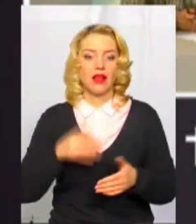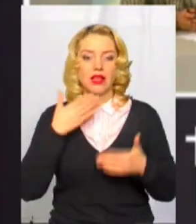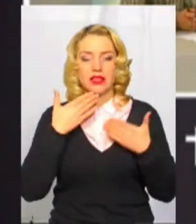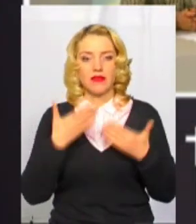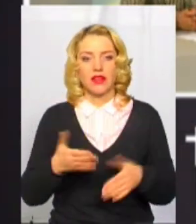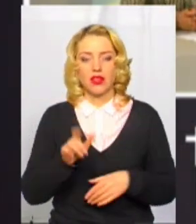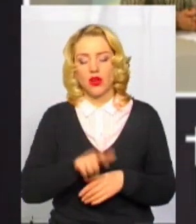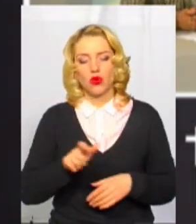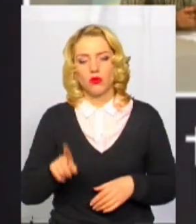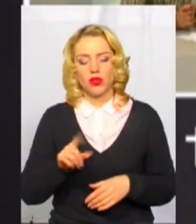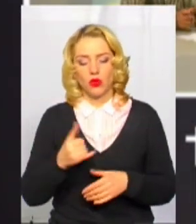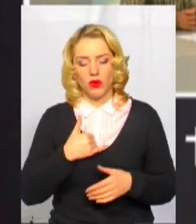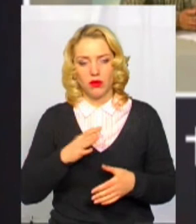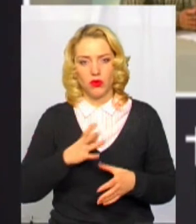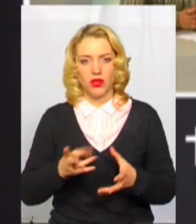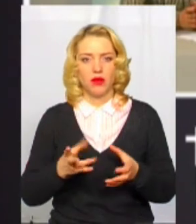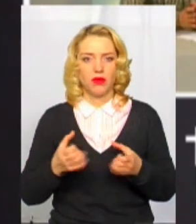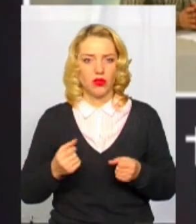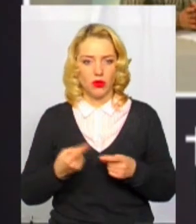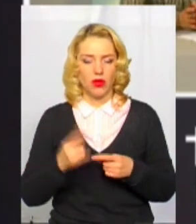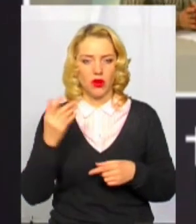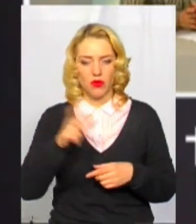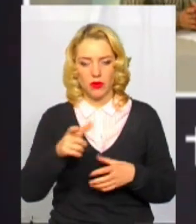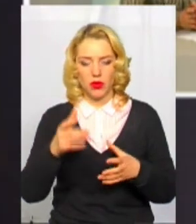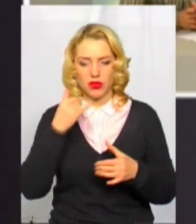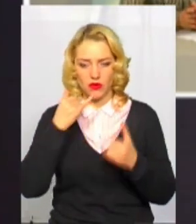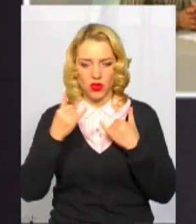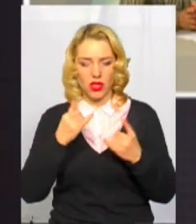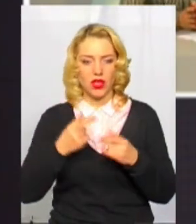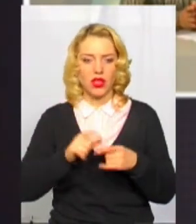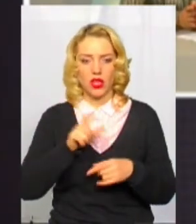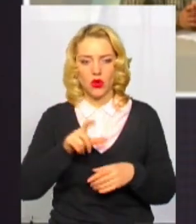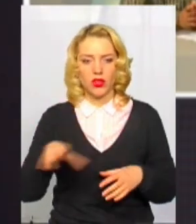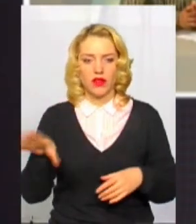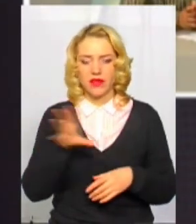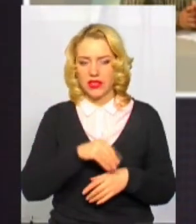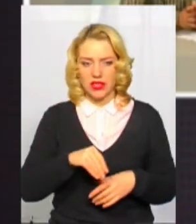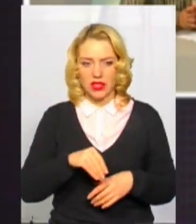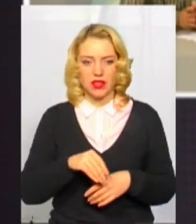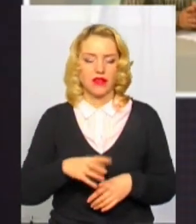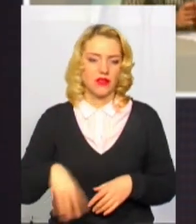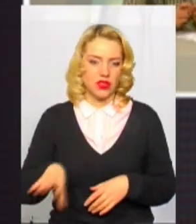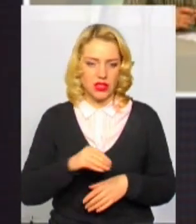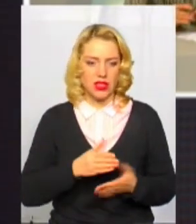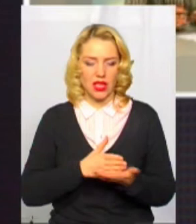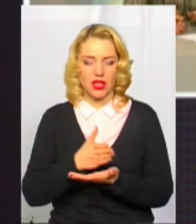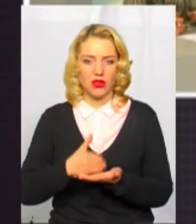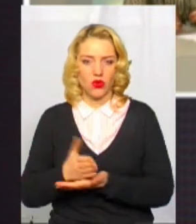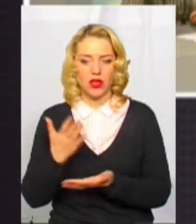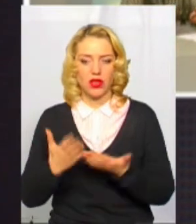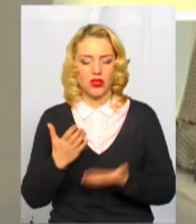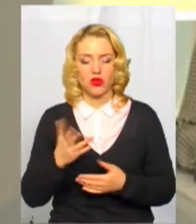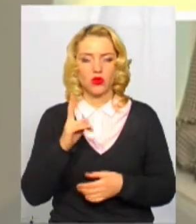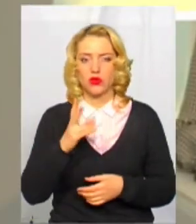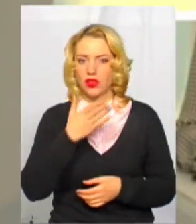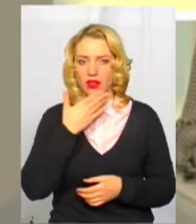звернення громадян, які були в мене на прийомі, ми перезвонили і люди отримали всі засоби реабілітації. Тобто це стосується всіх категорій? Так, але якщо хтось